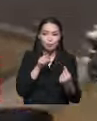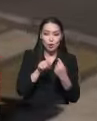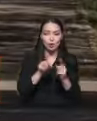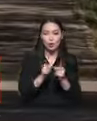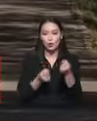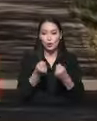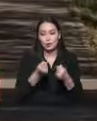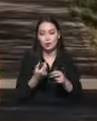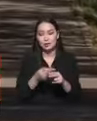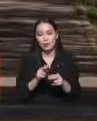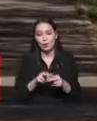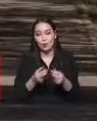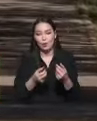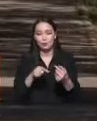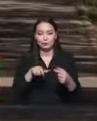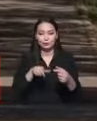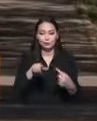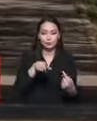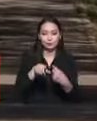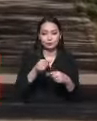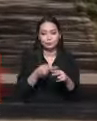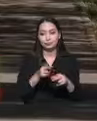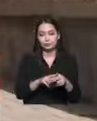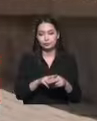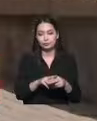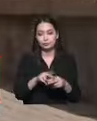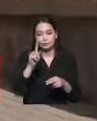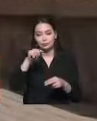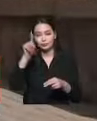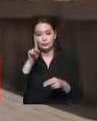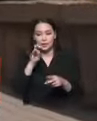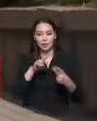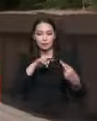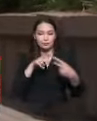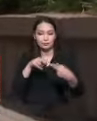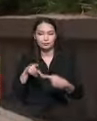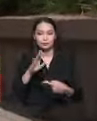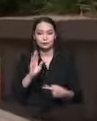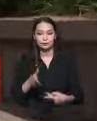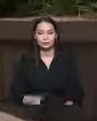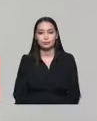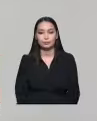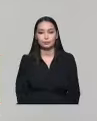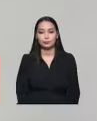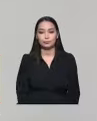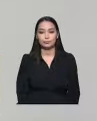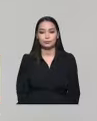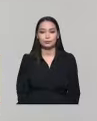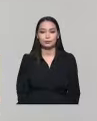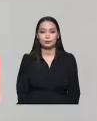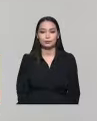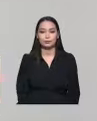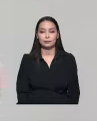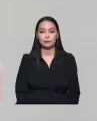соңы қарама-қарсы жүріс бөлігіне қайта ауыстыру белгілері енгізіледі. По инициативе Министерства внутренних дел.